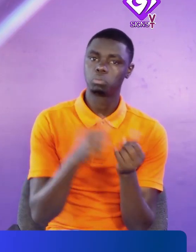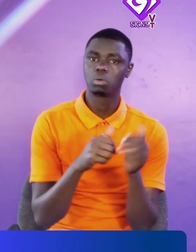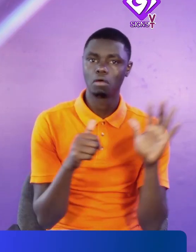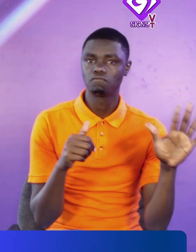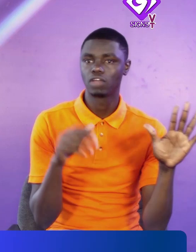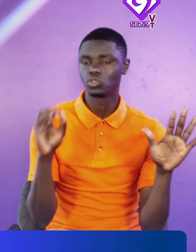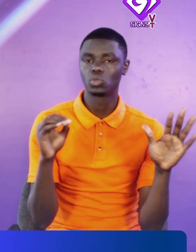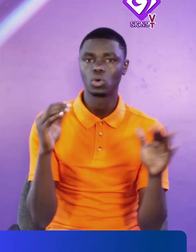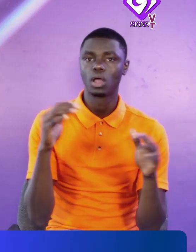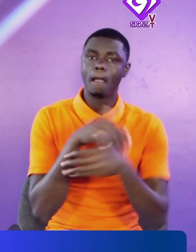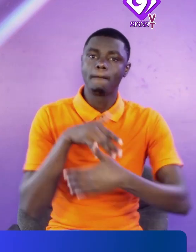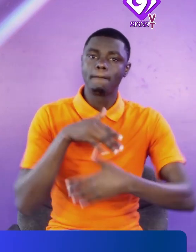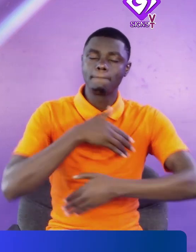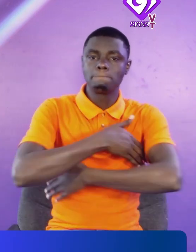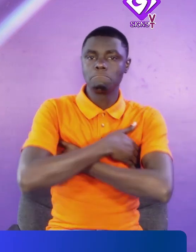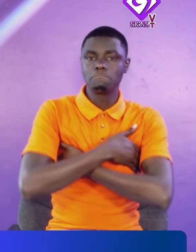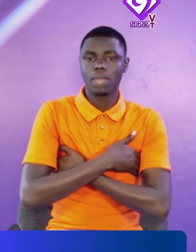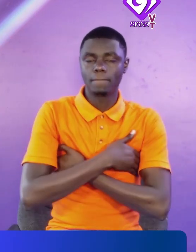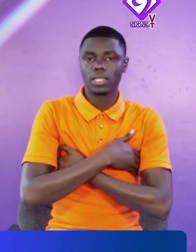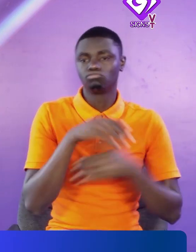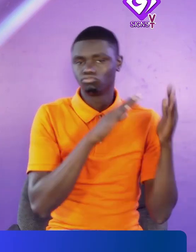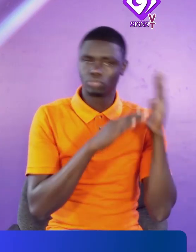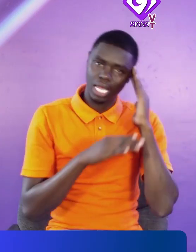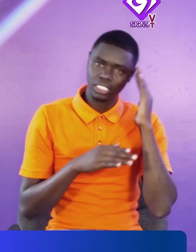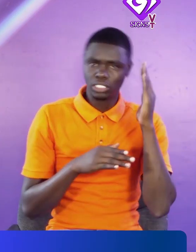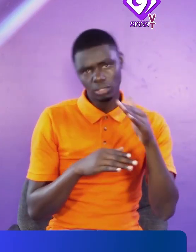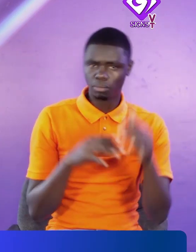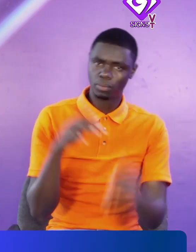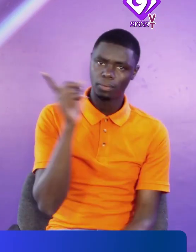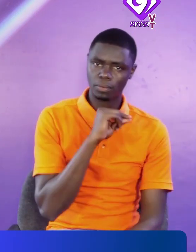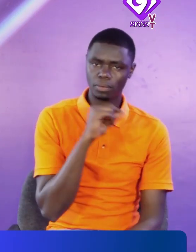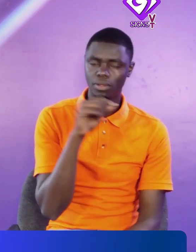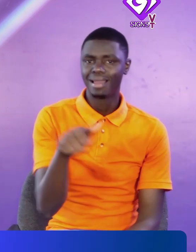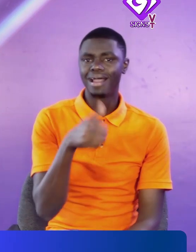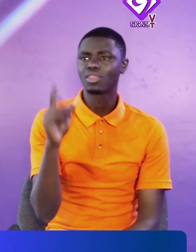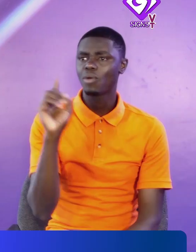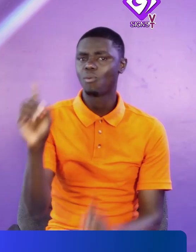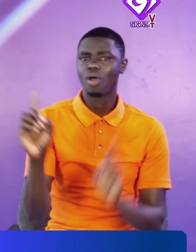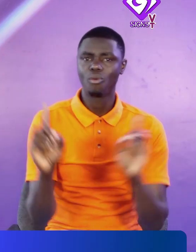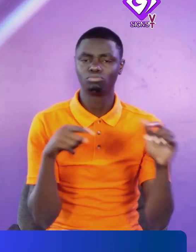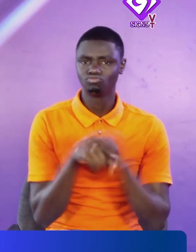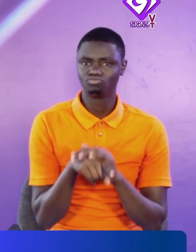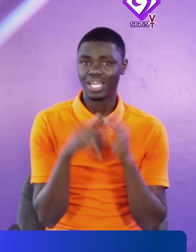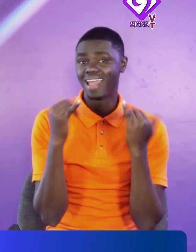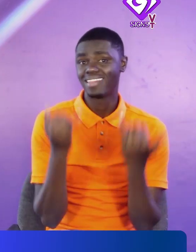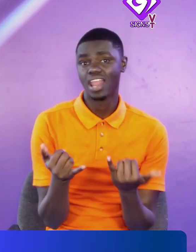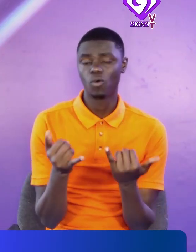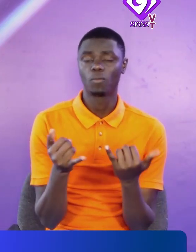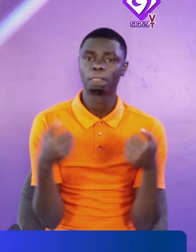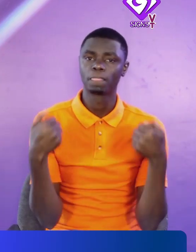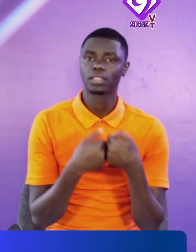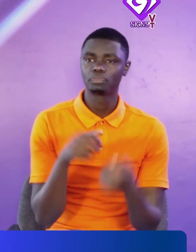hat-trick, Brahim Diaz na Eduardo Camavinga wakafunga bao 1-1 na sasa watakuwa wanacheza against